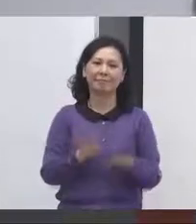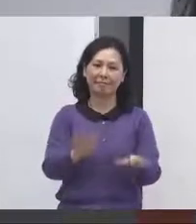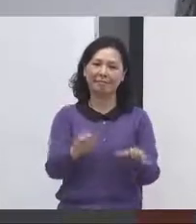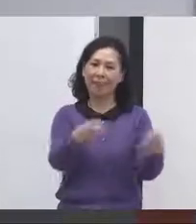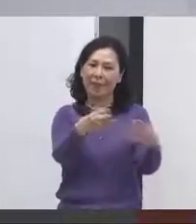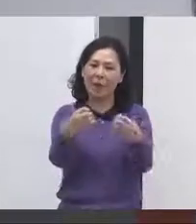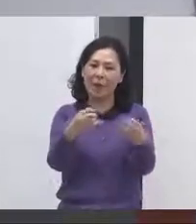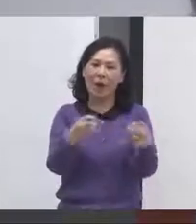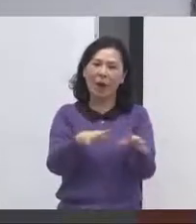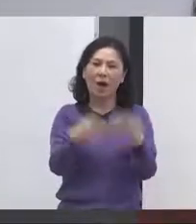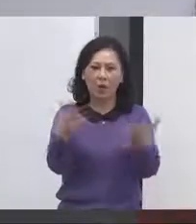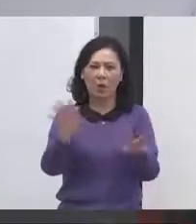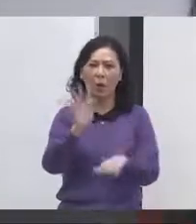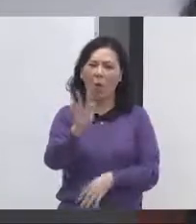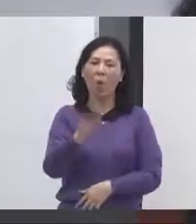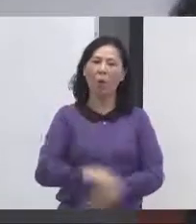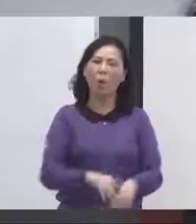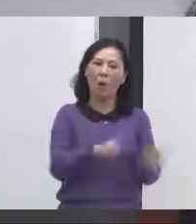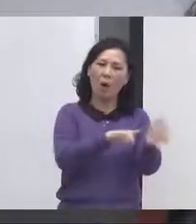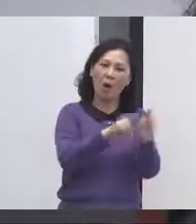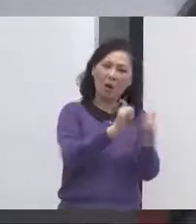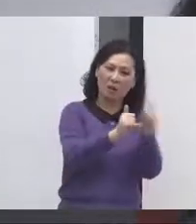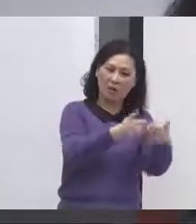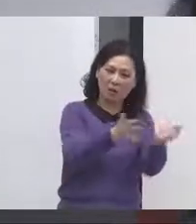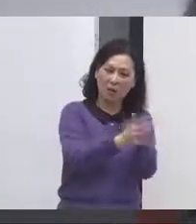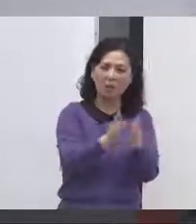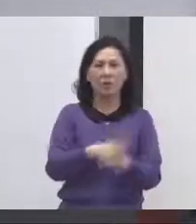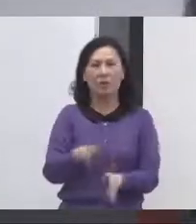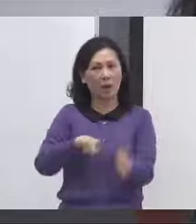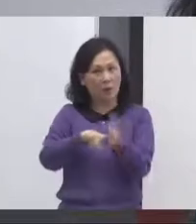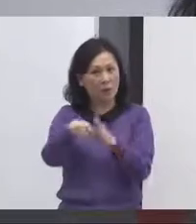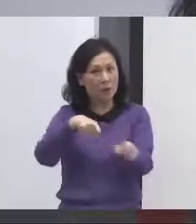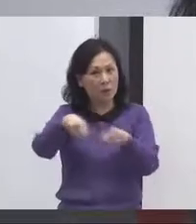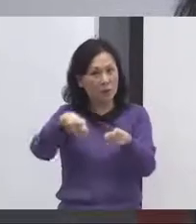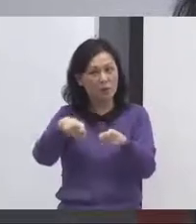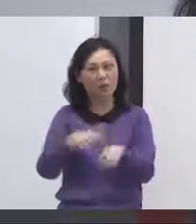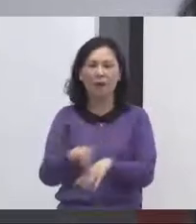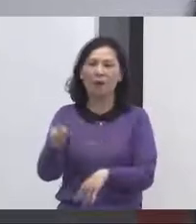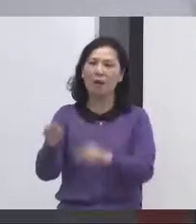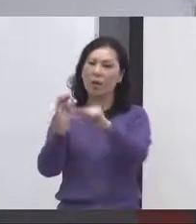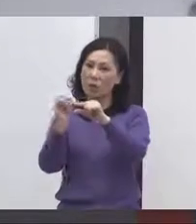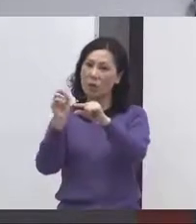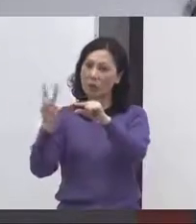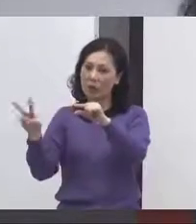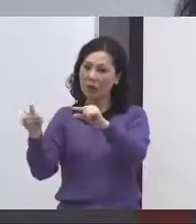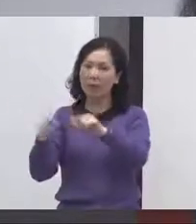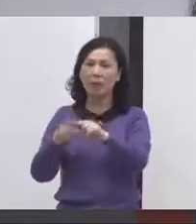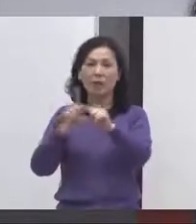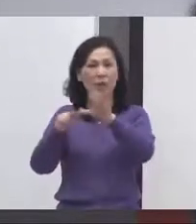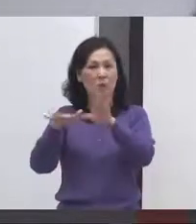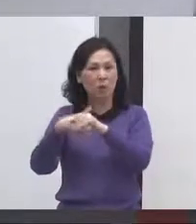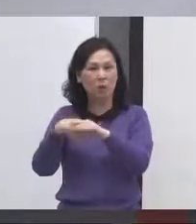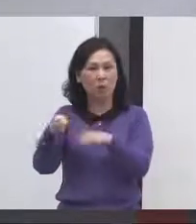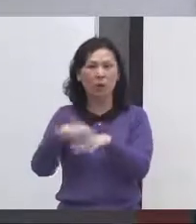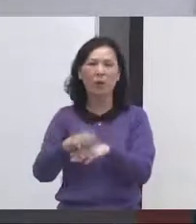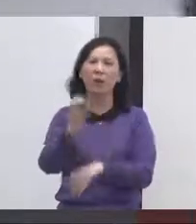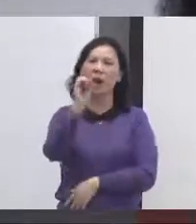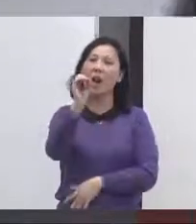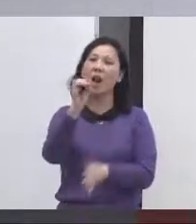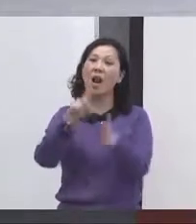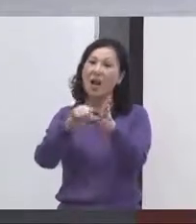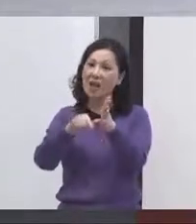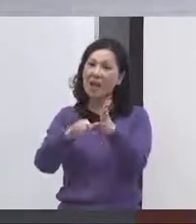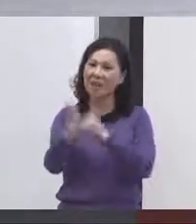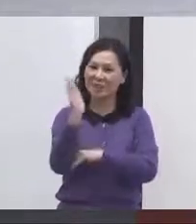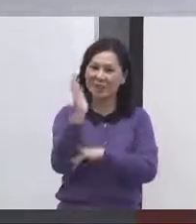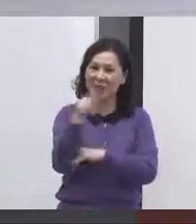非常的多，有社群本身的，有专案的，好，那甚至有这个GDV， 因为中文名字是临时政府嘛，会不会取代